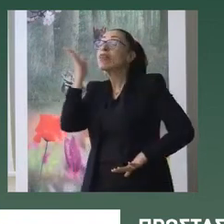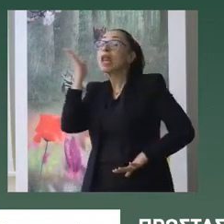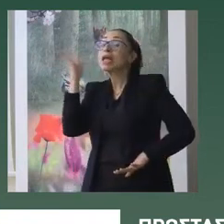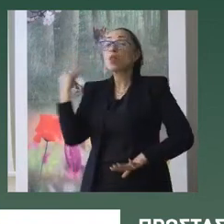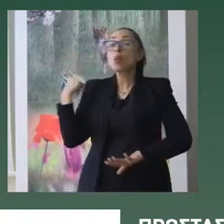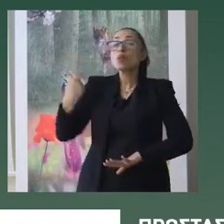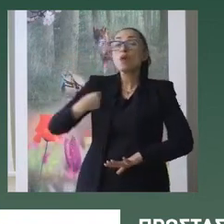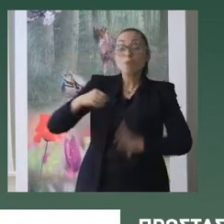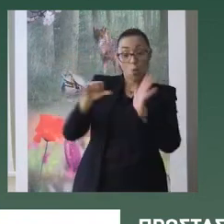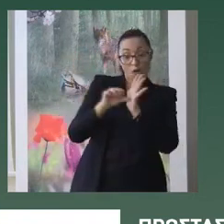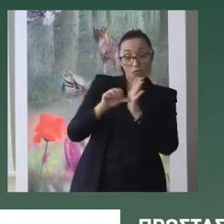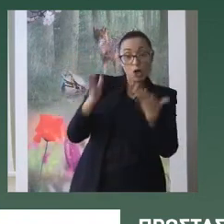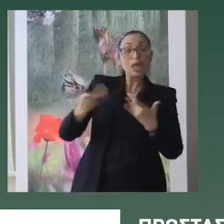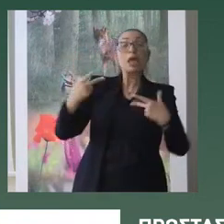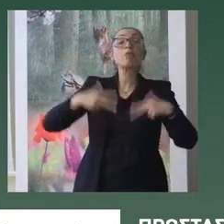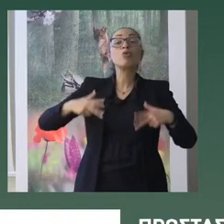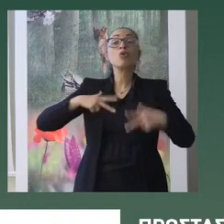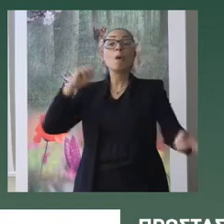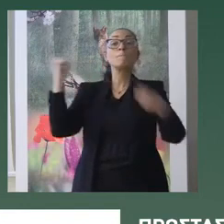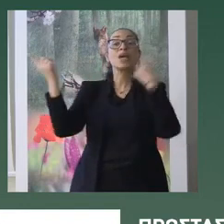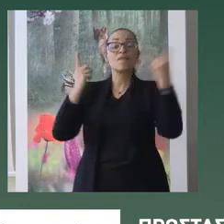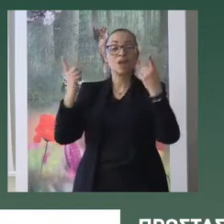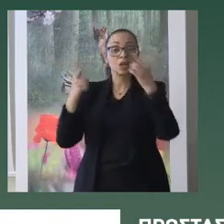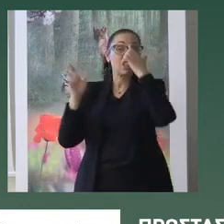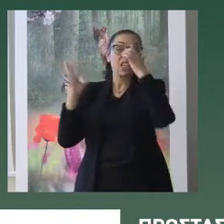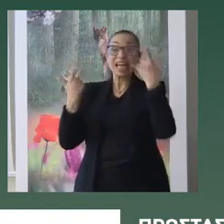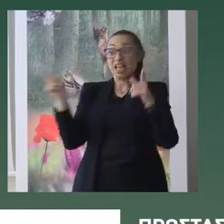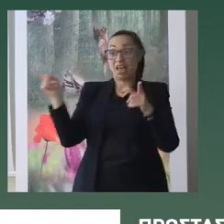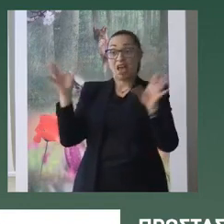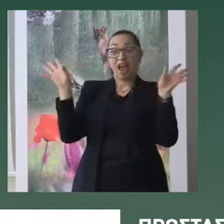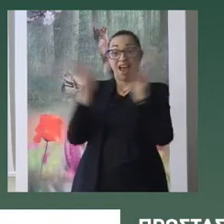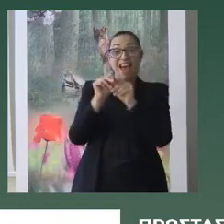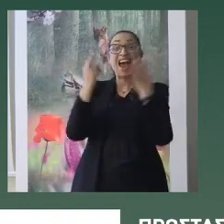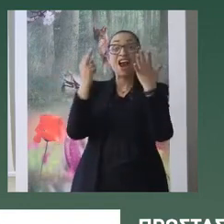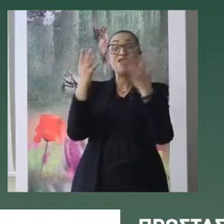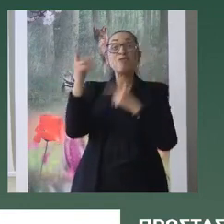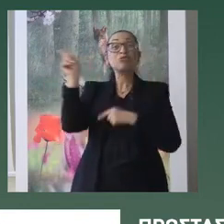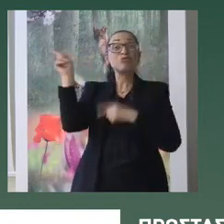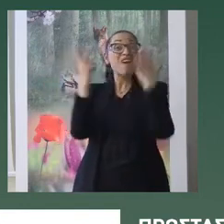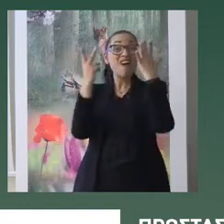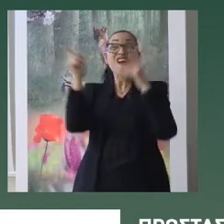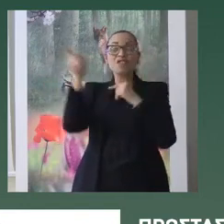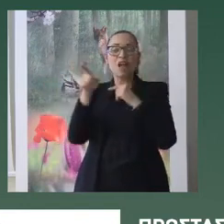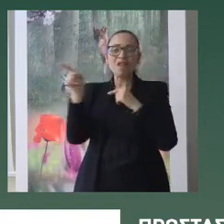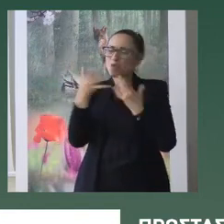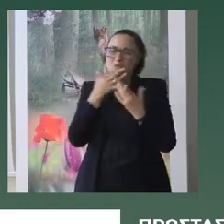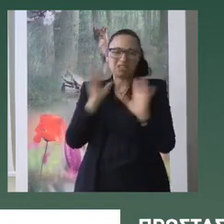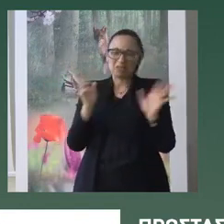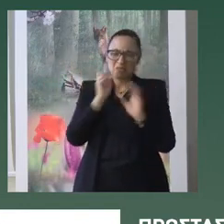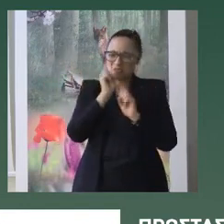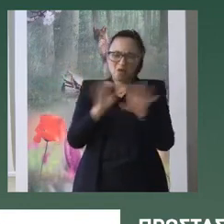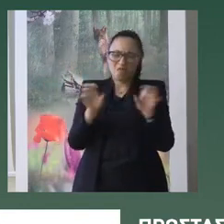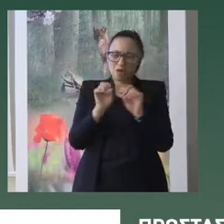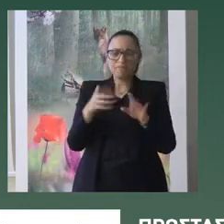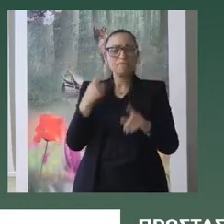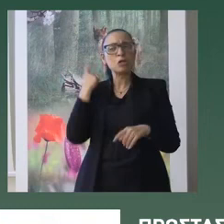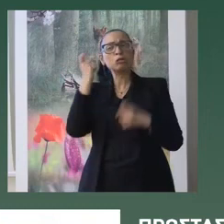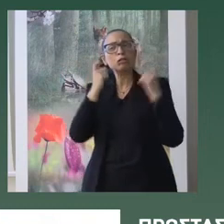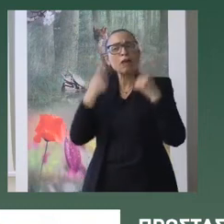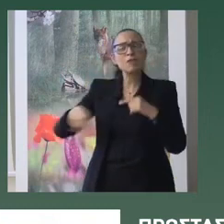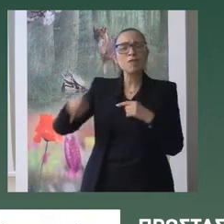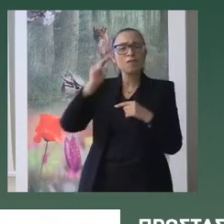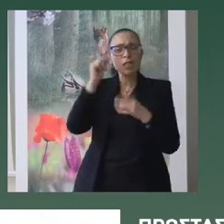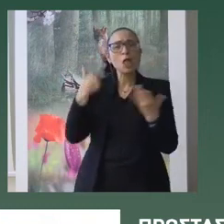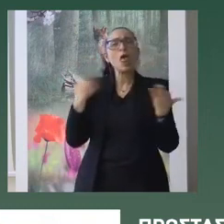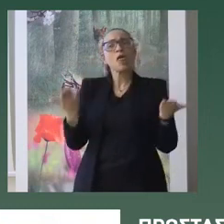Υπουργό Περιβάλλοντος. Γιατί αν του πείτε ότι ο θερμικός κίνδυνος είναι αριθμός 7, είναι δωρονάδωρο, είναι άχρηστη πληροφορία. Το σκέφτηκαν λοιπόν και είπαν ότι